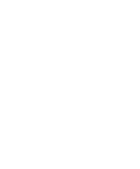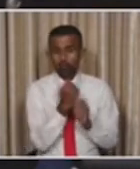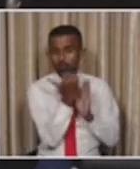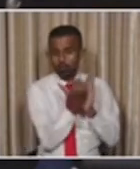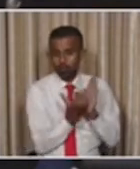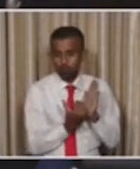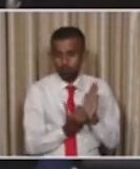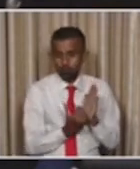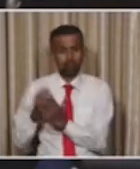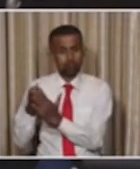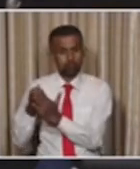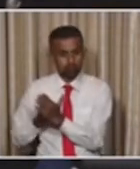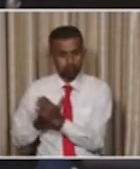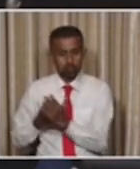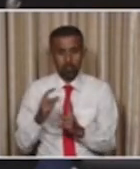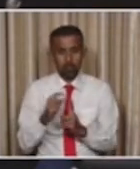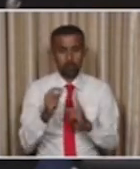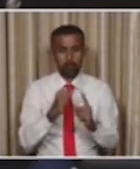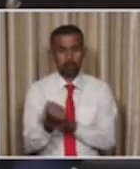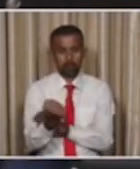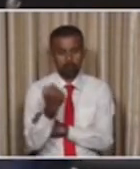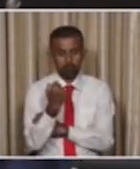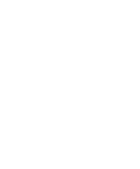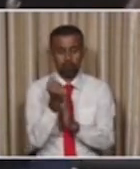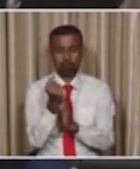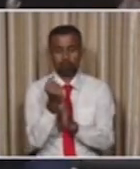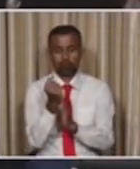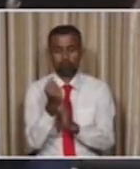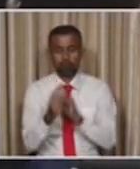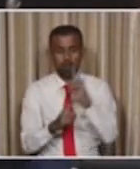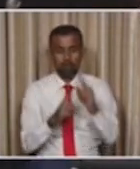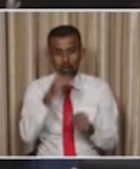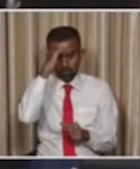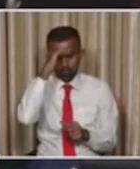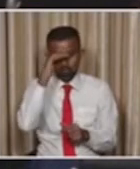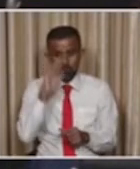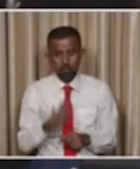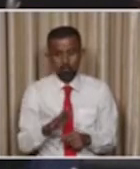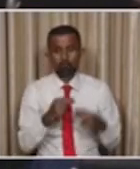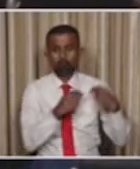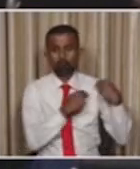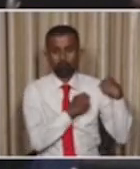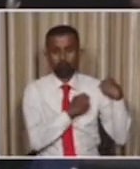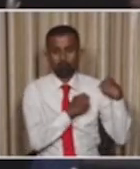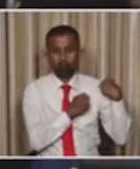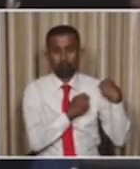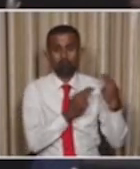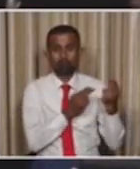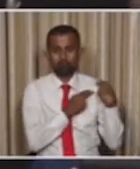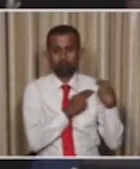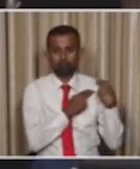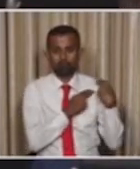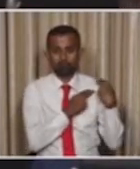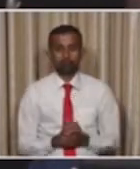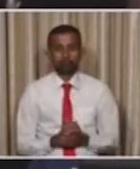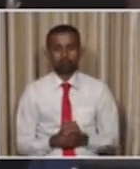ව්‍යවස්ථාවත් ස්ථාවර නියෝගත් පාර්ලිමේන්තු බලතල සහ වරප්‍රසාදත් කථානායකතුමාගේ වගකීමත් සහ යුතුකමත් කියන කාරණය